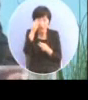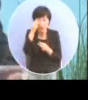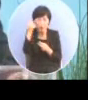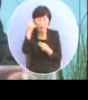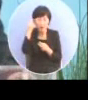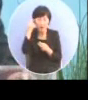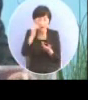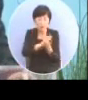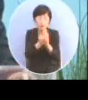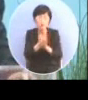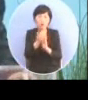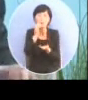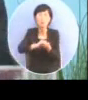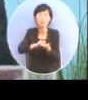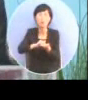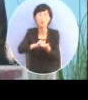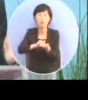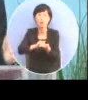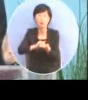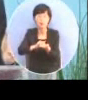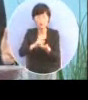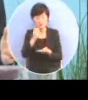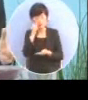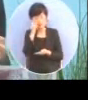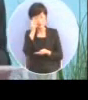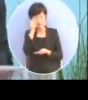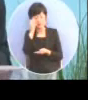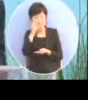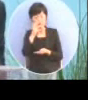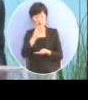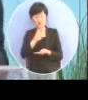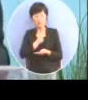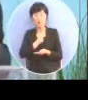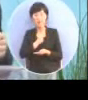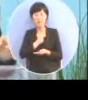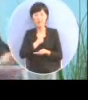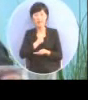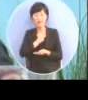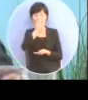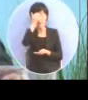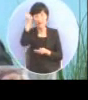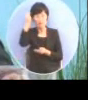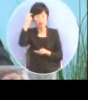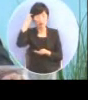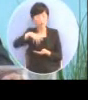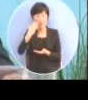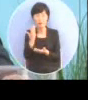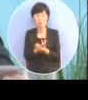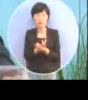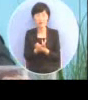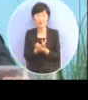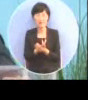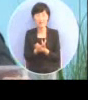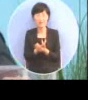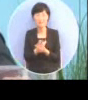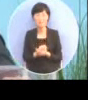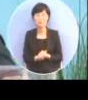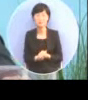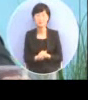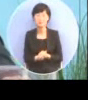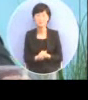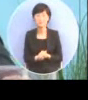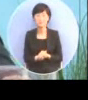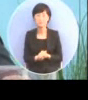nhìn kỹ xem, ồ, cục vàng của mình không phải nữa. 그 영감님이 막 그냥 그걸 보고 너무 충격받아 절대. Mà hóa thành cục đá, ông ta thấy vụ đó và té ngất xỉu.